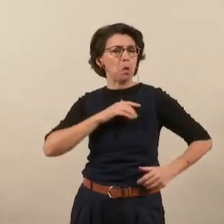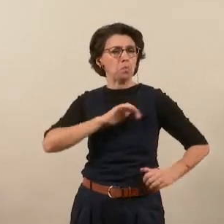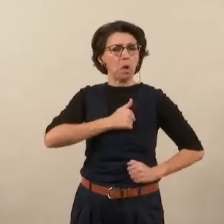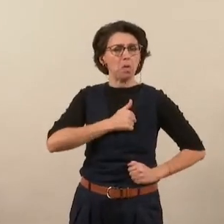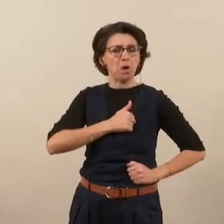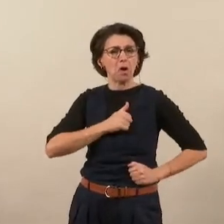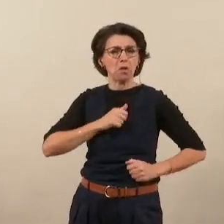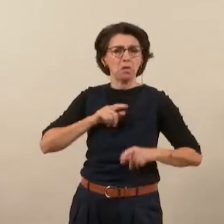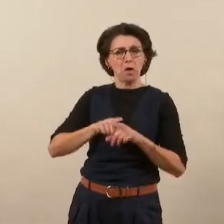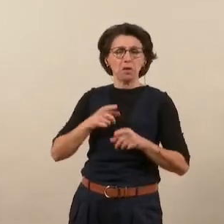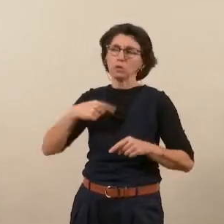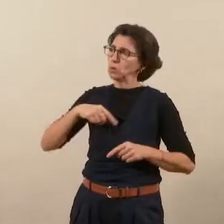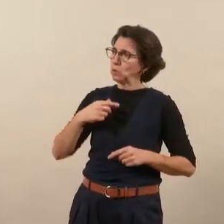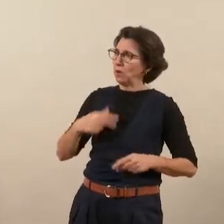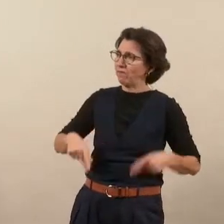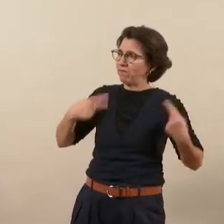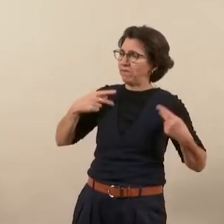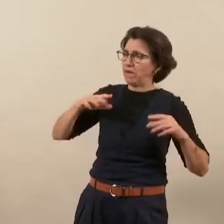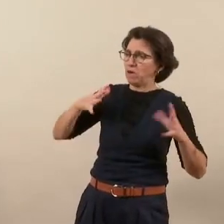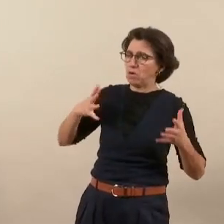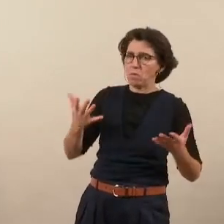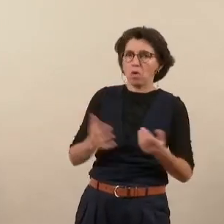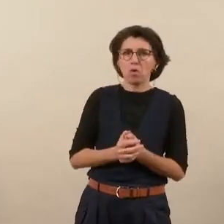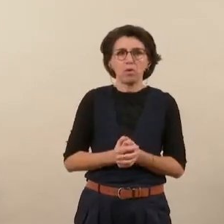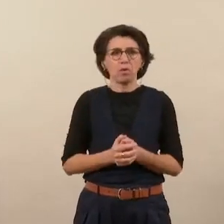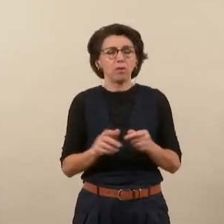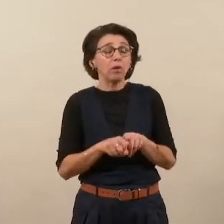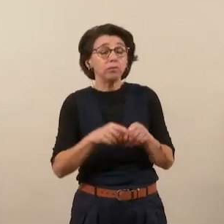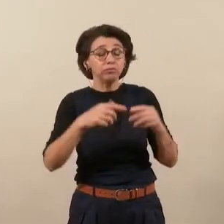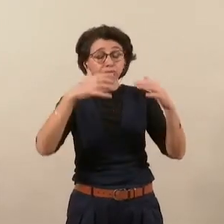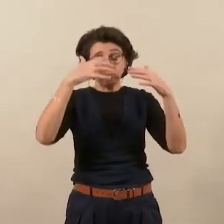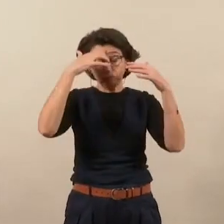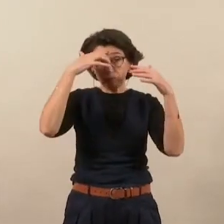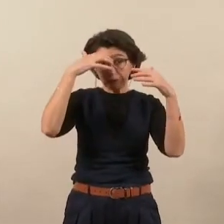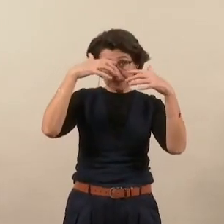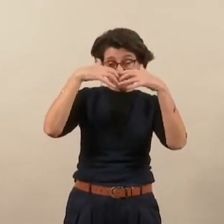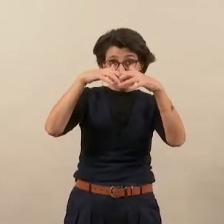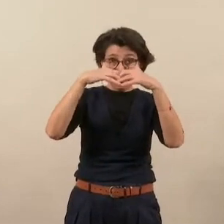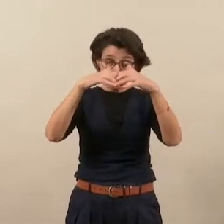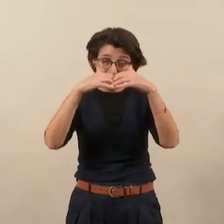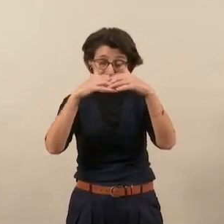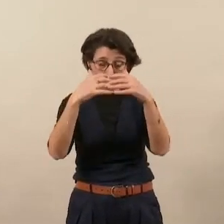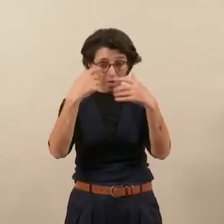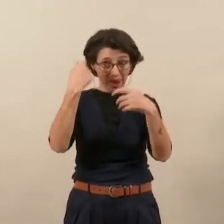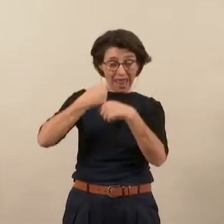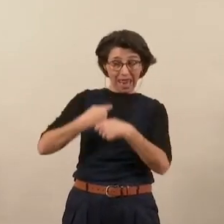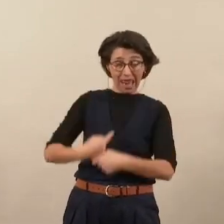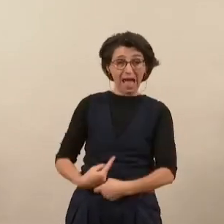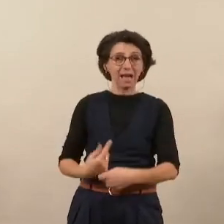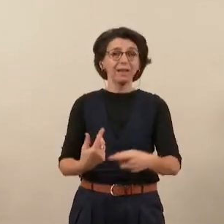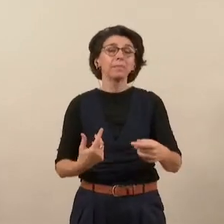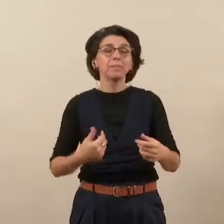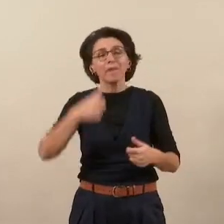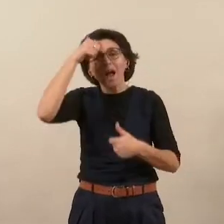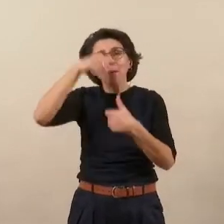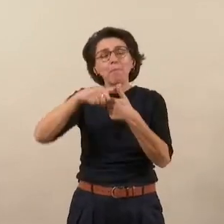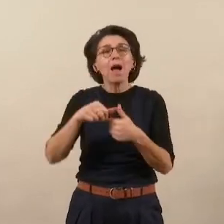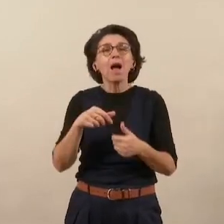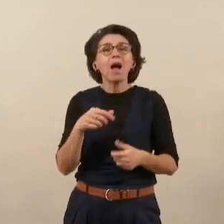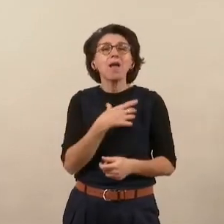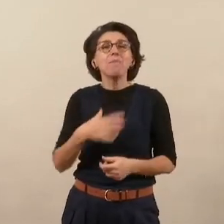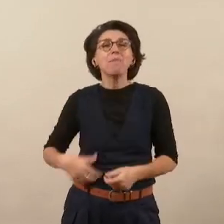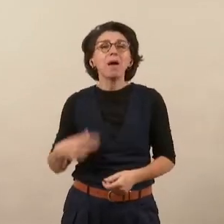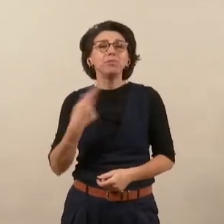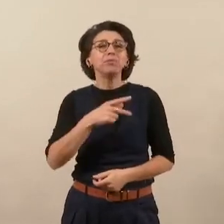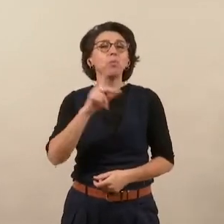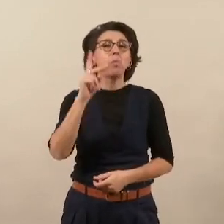En matière de direction du cerveau, cela me fait penser au maire de Poitiers qui avait décidé que l'aérien ne devait